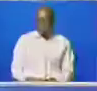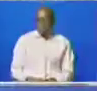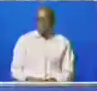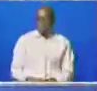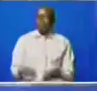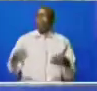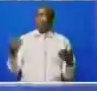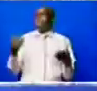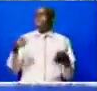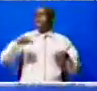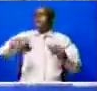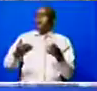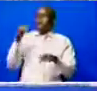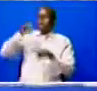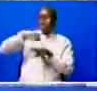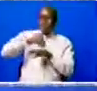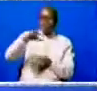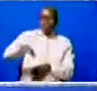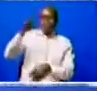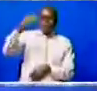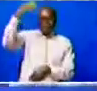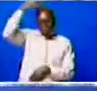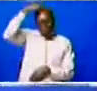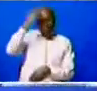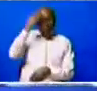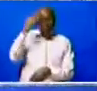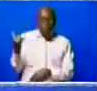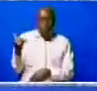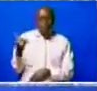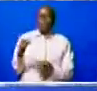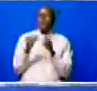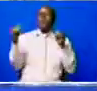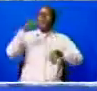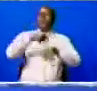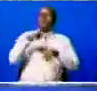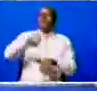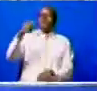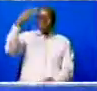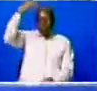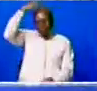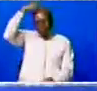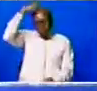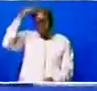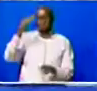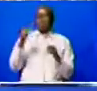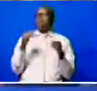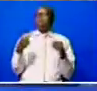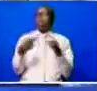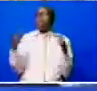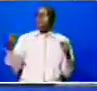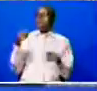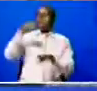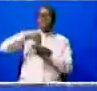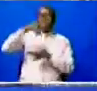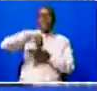Haijaeleweka ni vipi Mike Sonko alimteua Miguna, hasa ikizingatwa kwamba kwa muda mrefu Miguna amekuwa mkosoaji mkuu wake